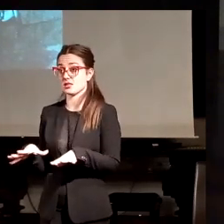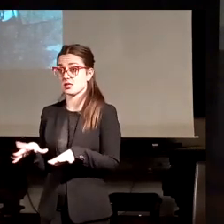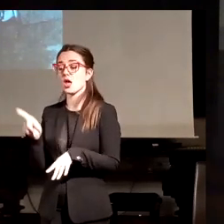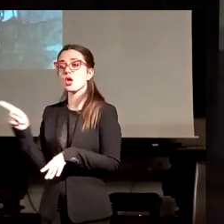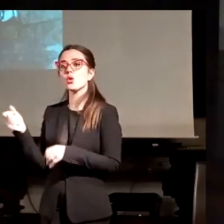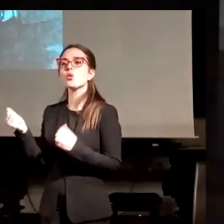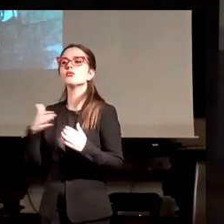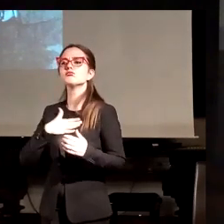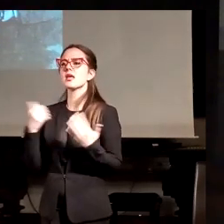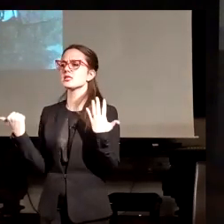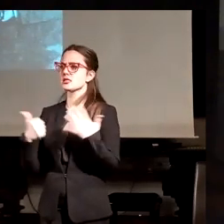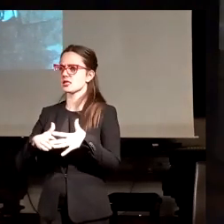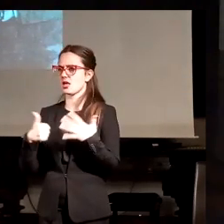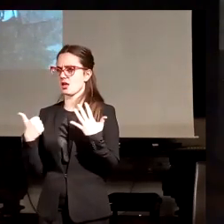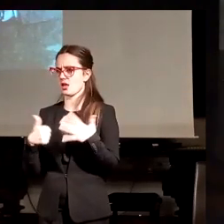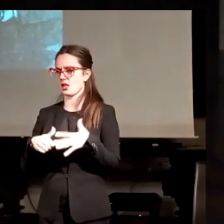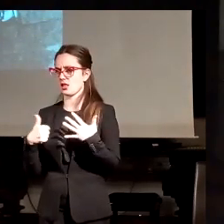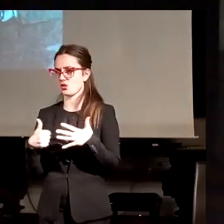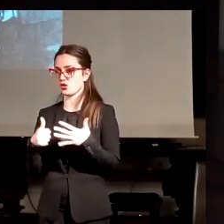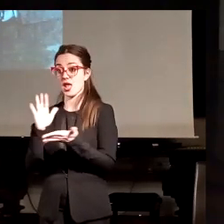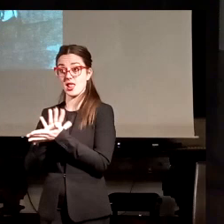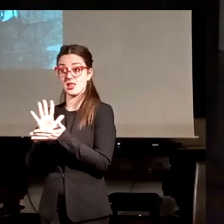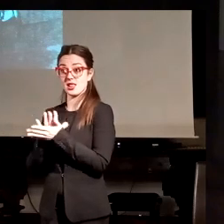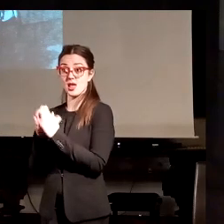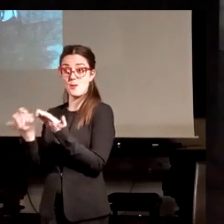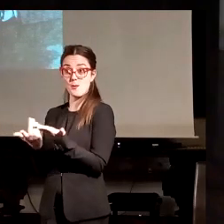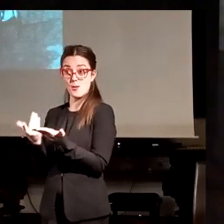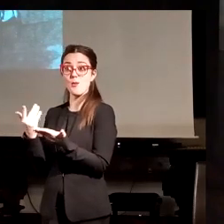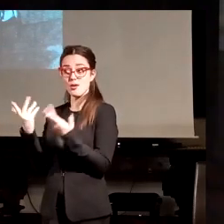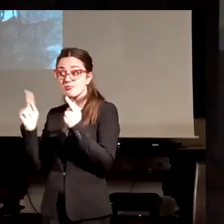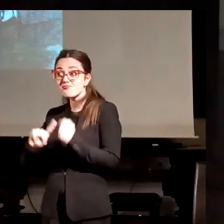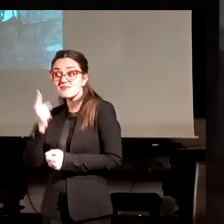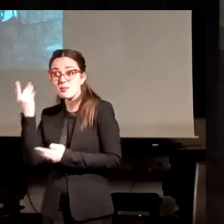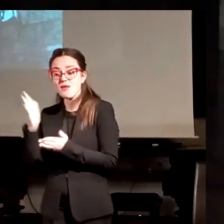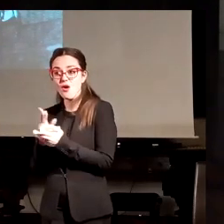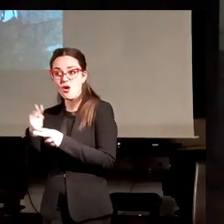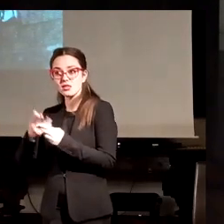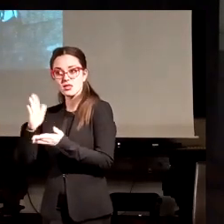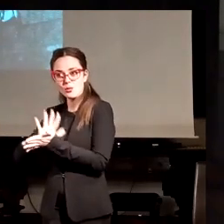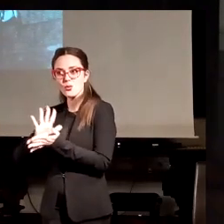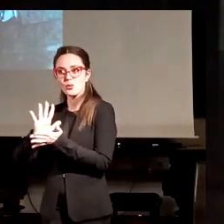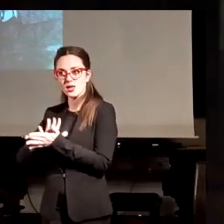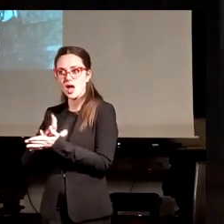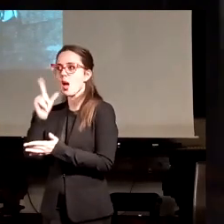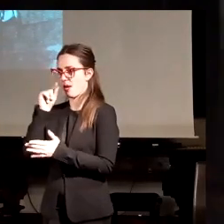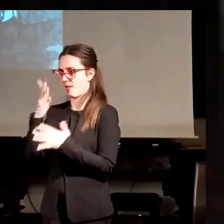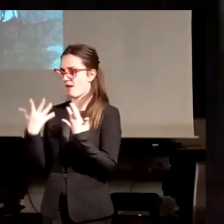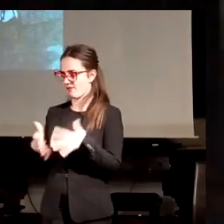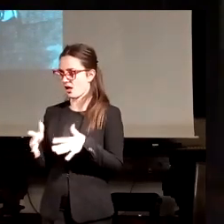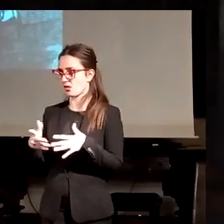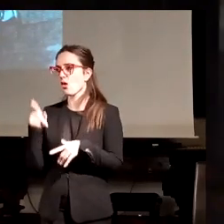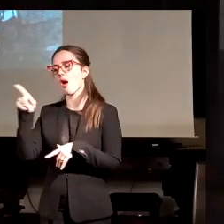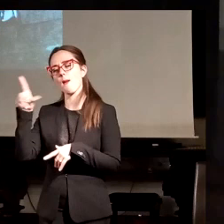il suo primo libro e lo pubblicò il padre in pratica per farvi capire quale apertura mentale